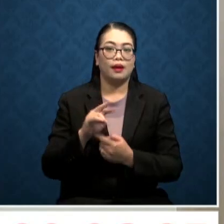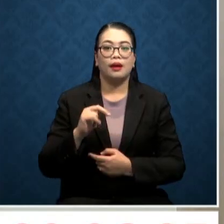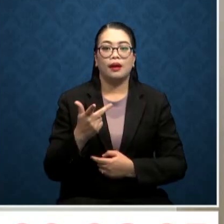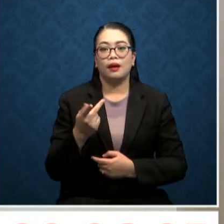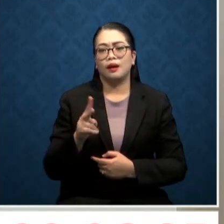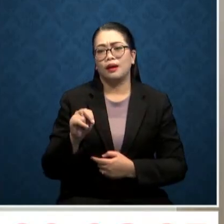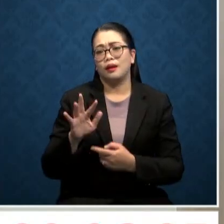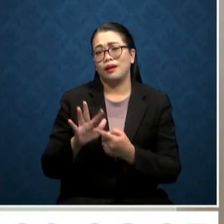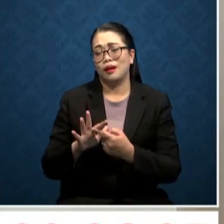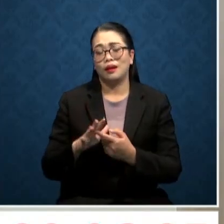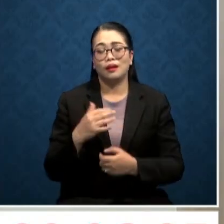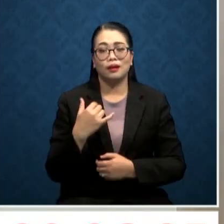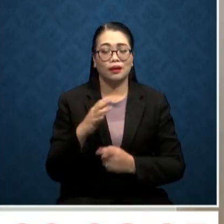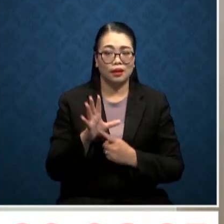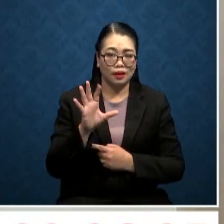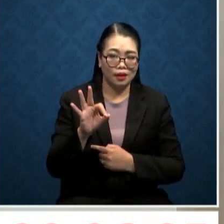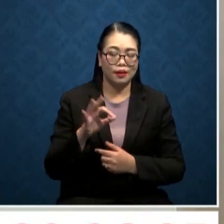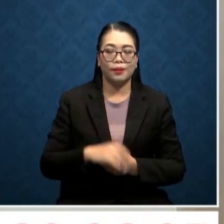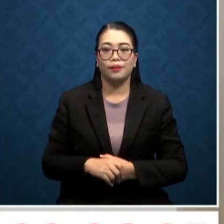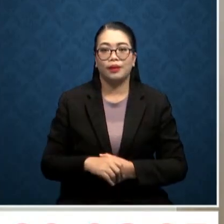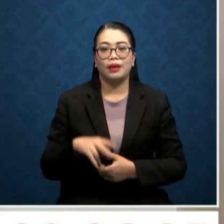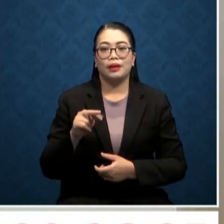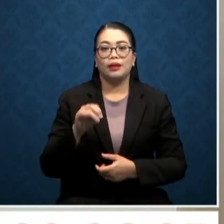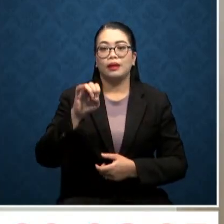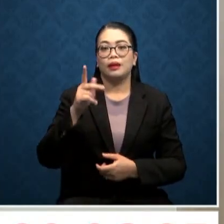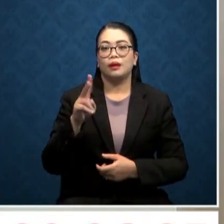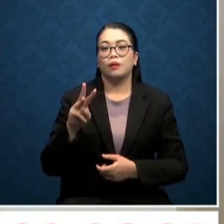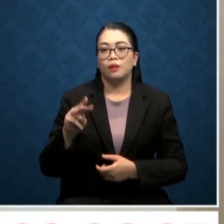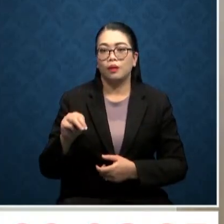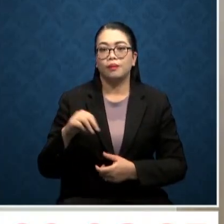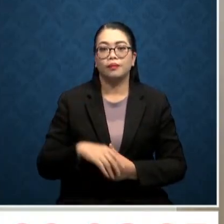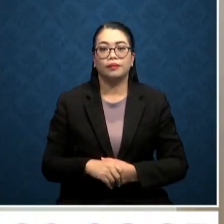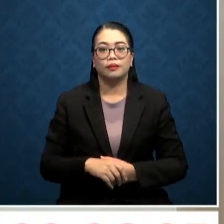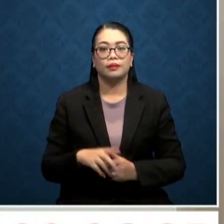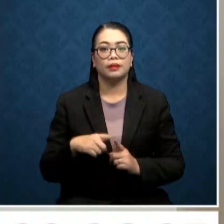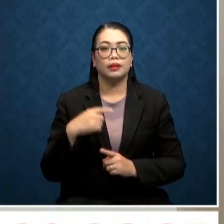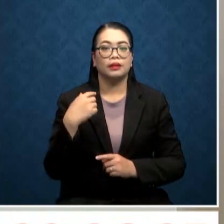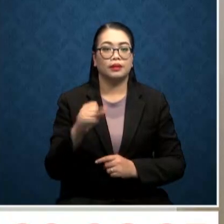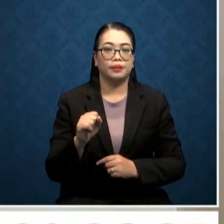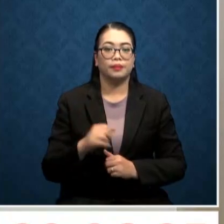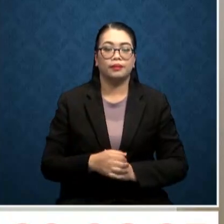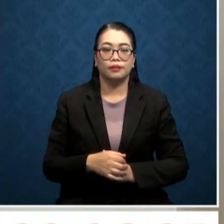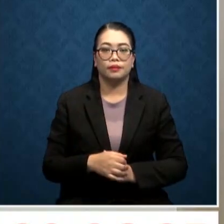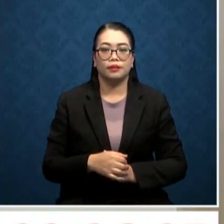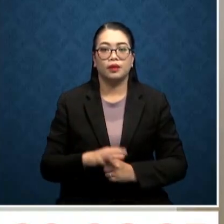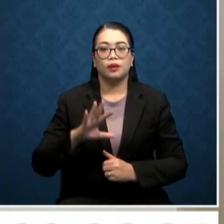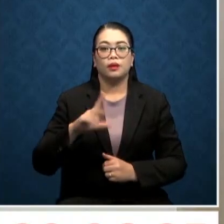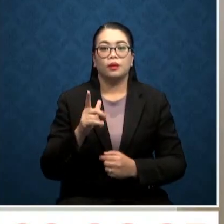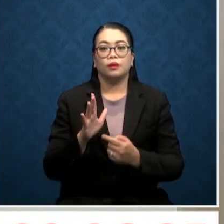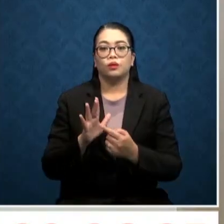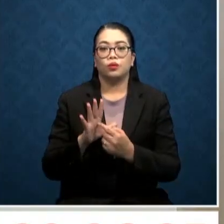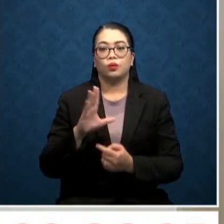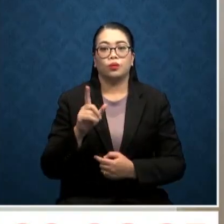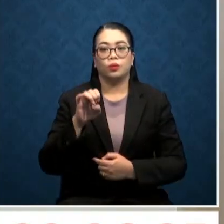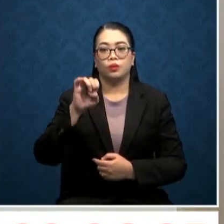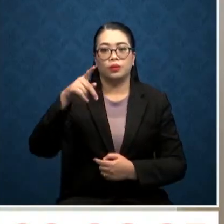ละภัยจิต9นายนิคมมากรุ่งแจ้งและ10นายชูชีพเอื้